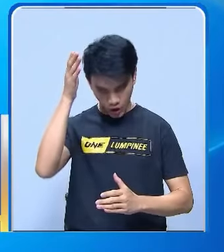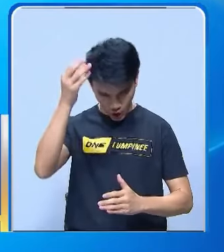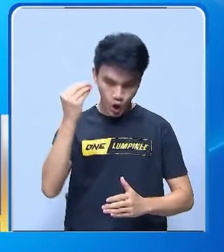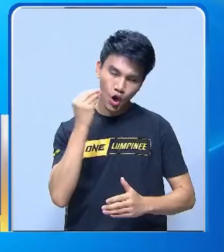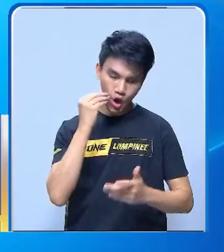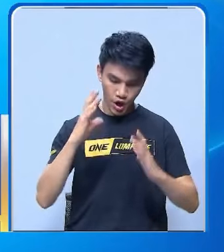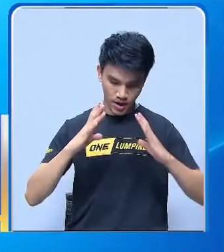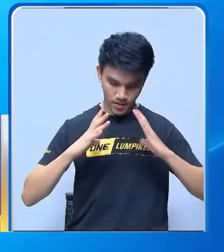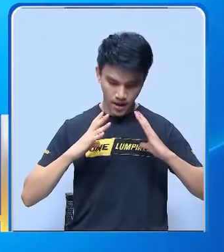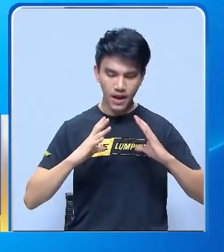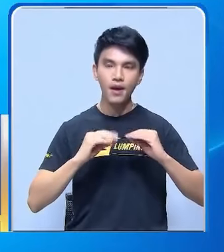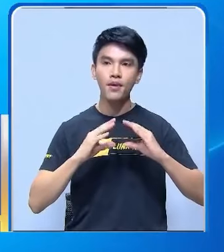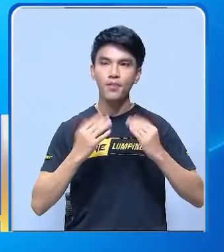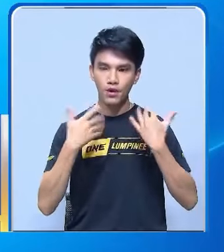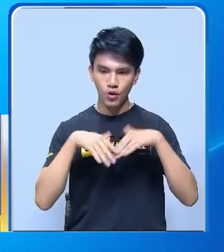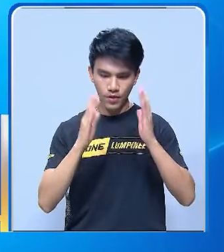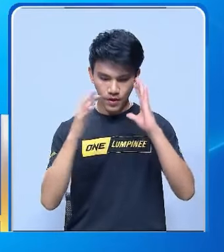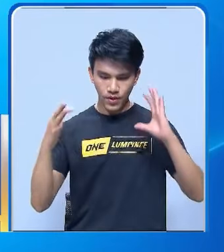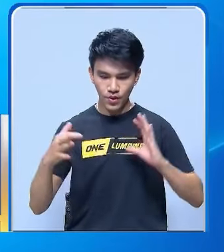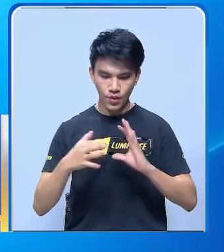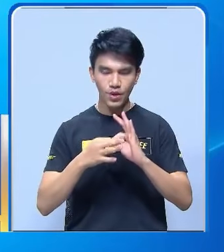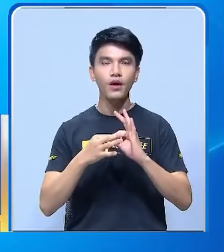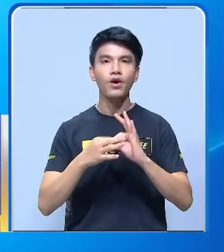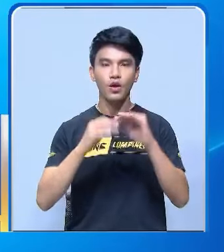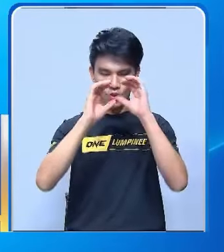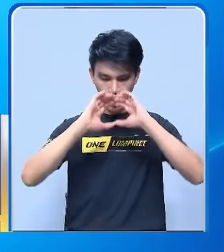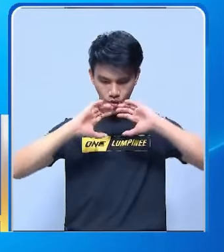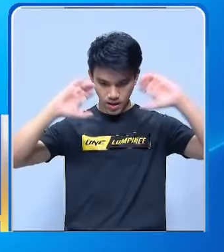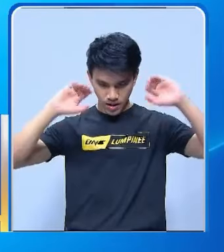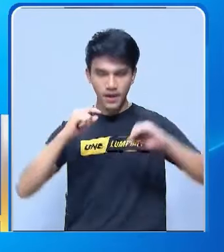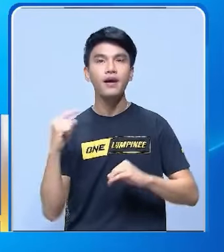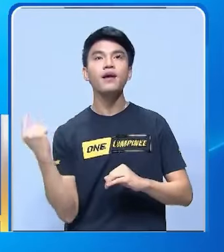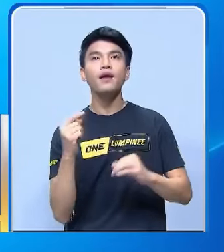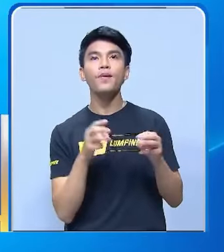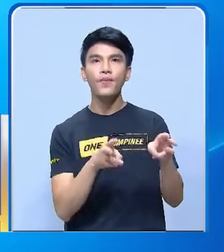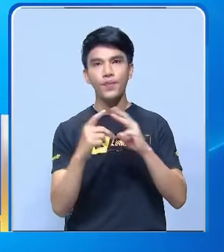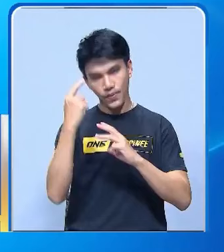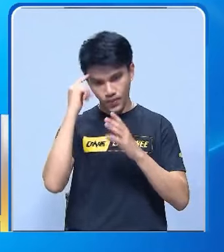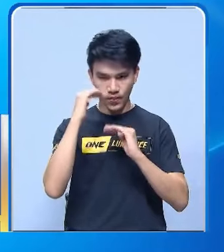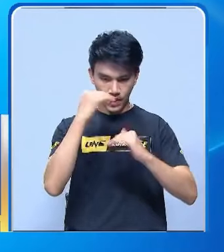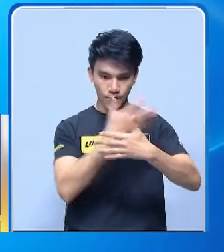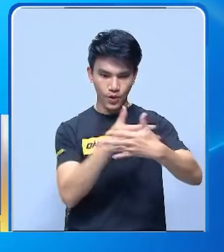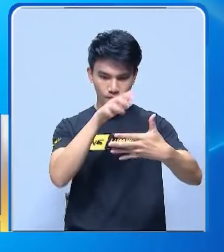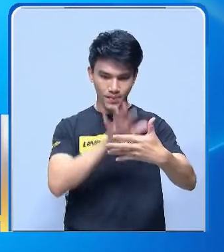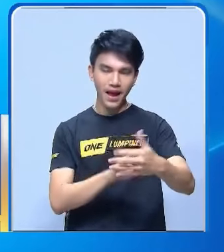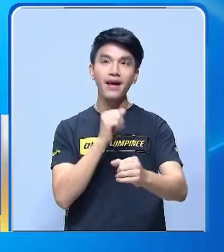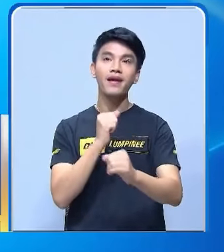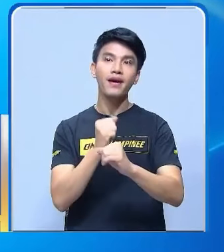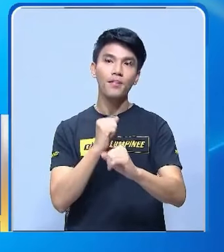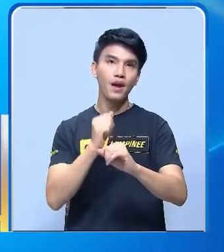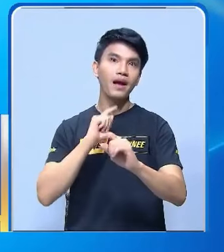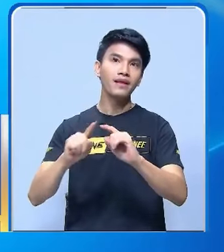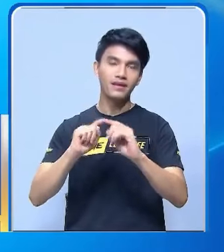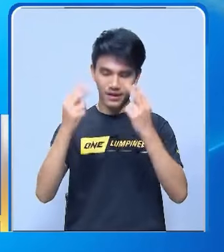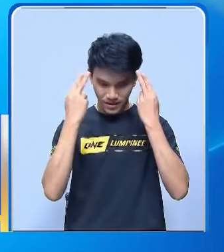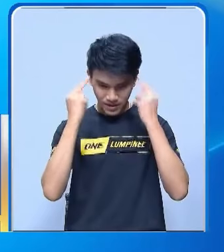ค่ะเป็นที่ประชุมร่วมกับผู้เกี่ยวข้องทั้งราชการและเอกชนเพื่อนำเสนอแนวคิดกำหนดเป็นนโยบายต่างๆโดยมีนายกค่ะมา